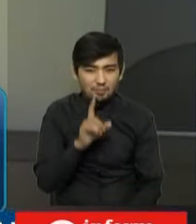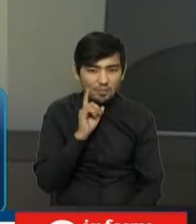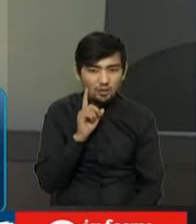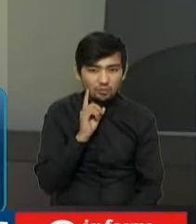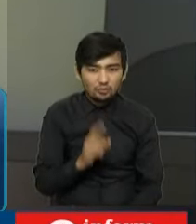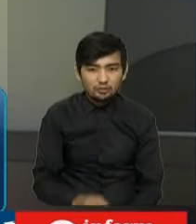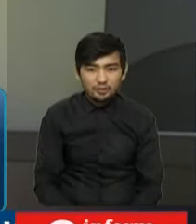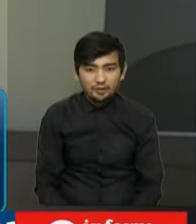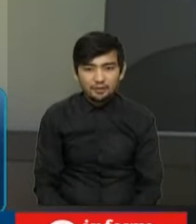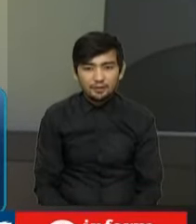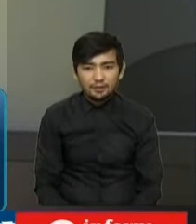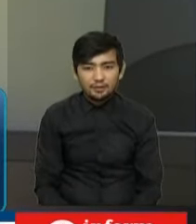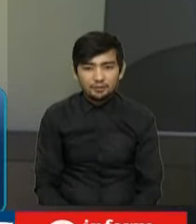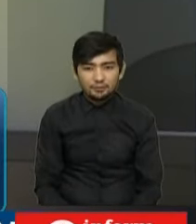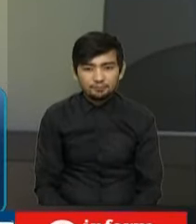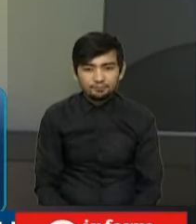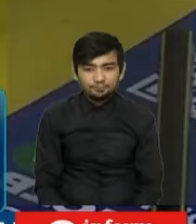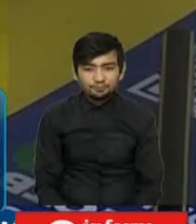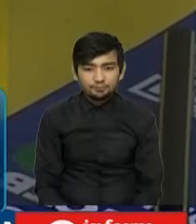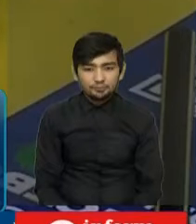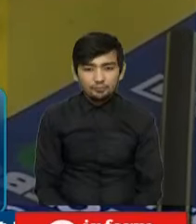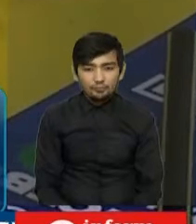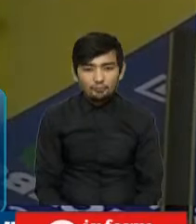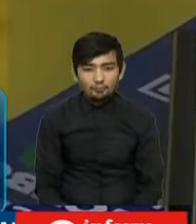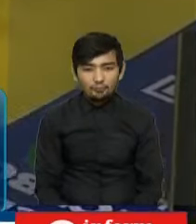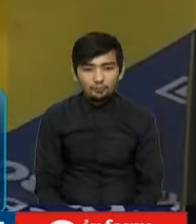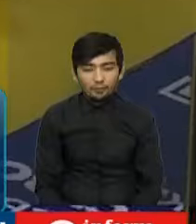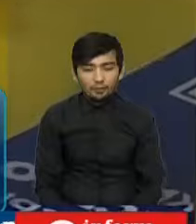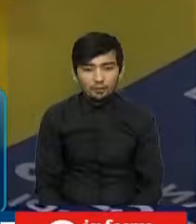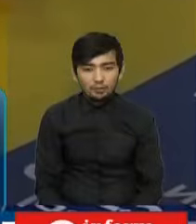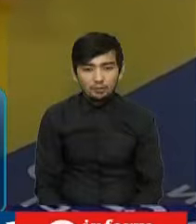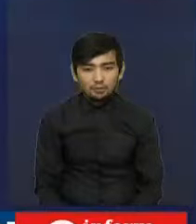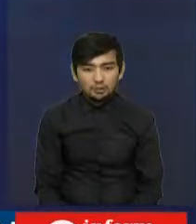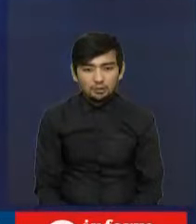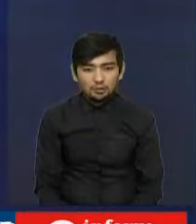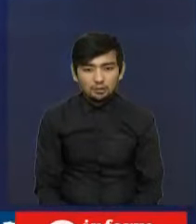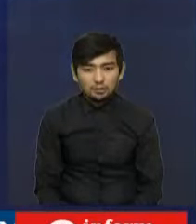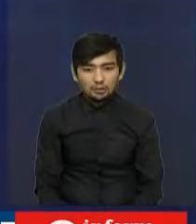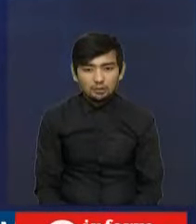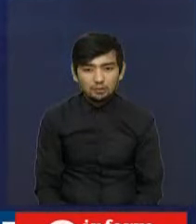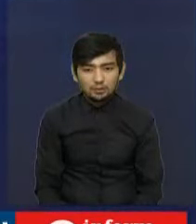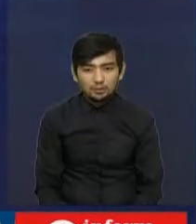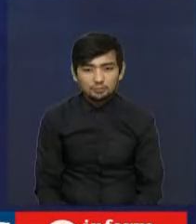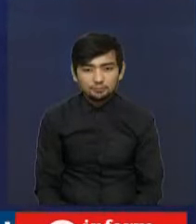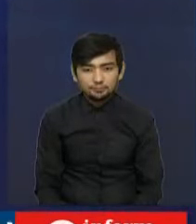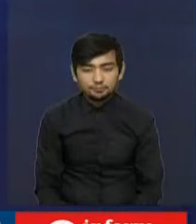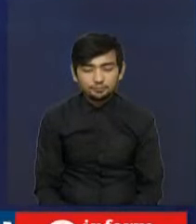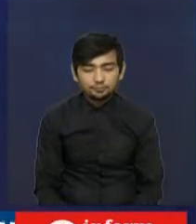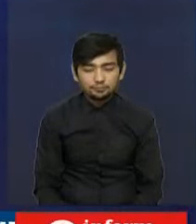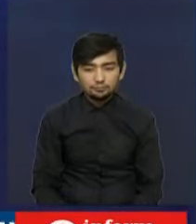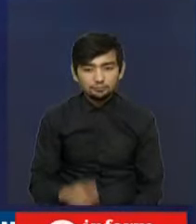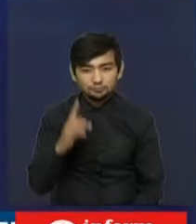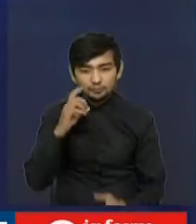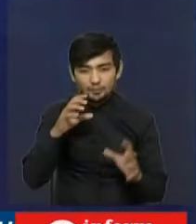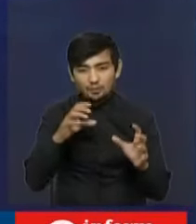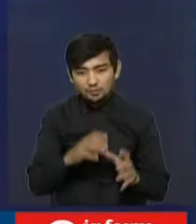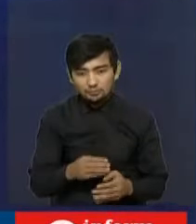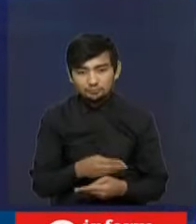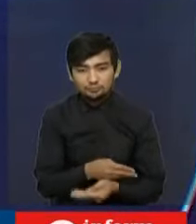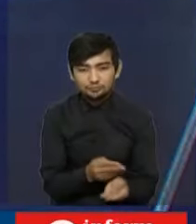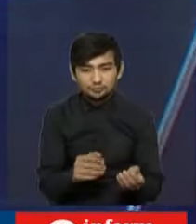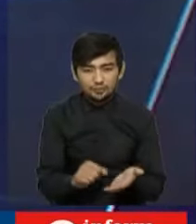«Молодежь». Ануар Амангельдинов, Ринат Абулхаиров, Информбюро. В правила выдачи жилищных